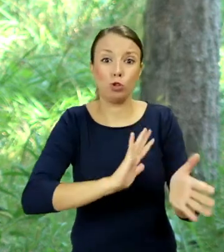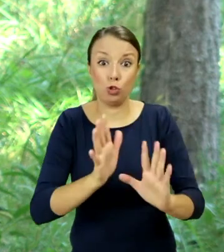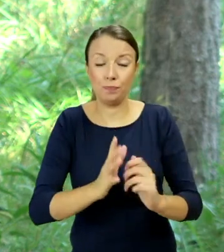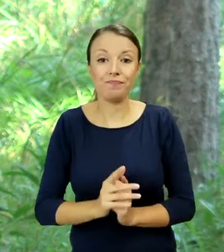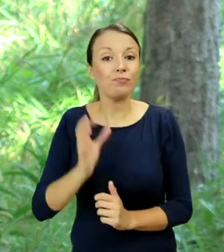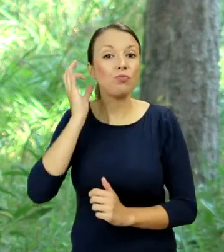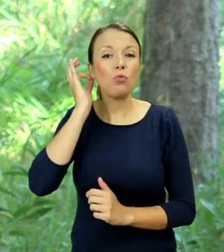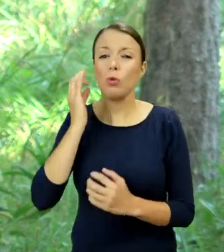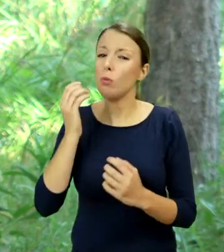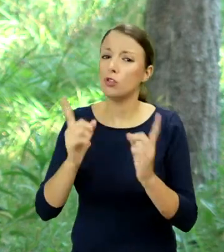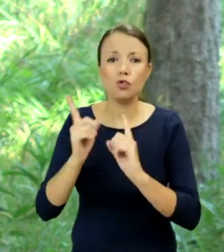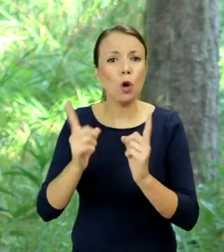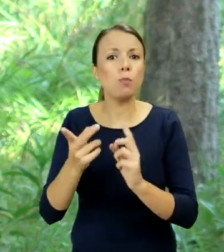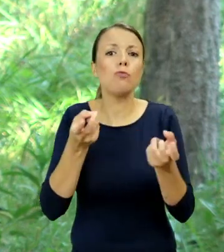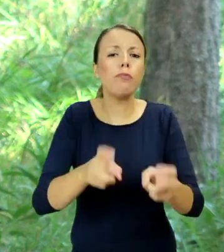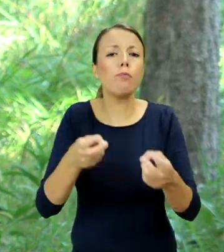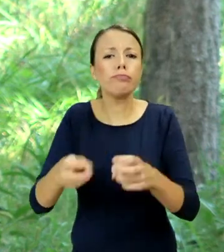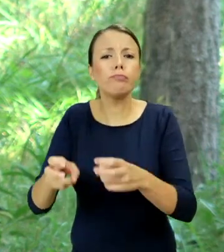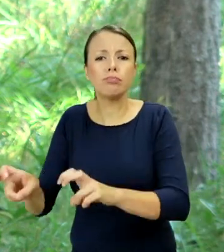zakładały, tworzyły, obsługiwały